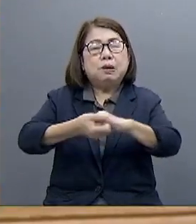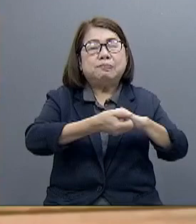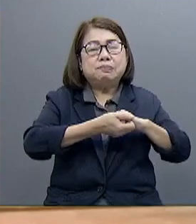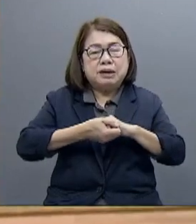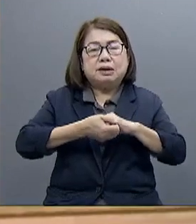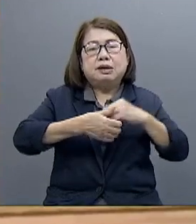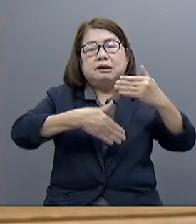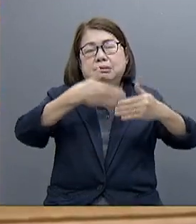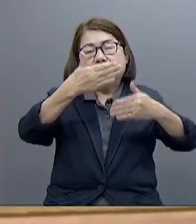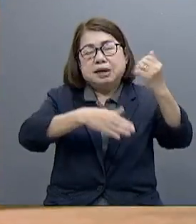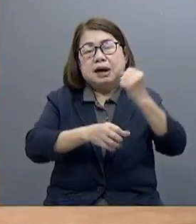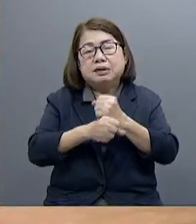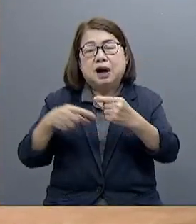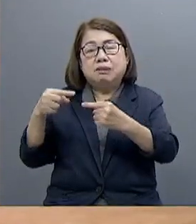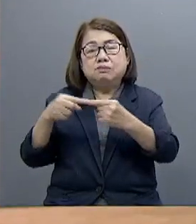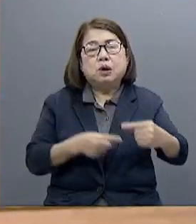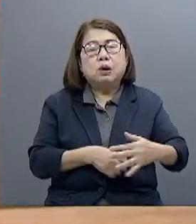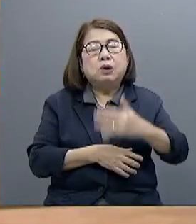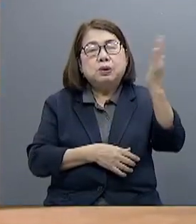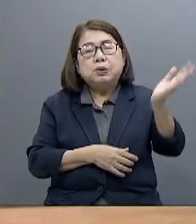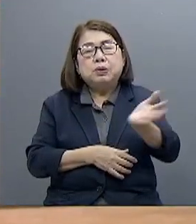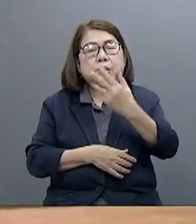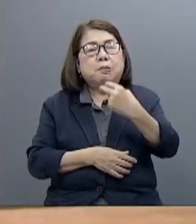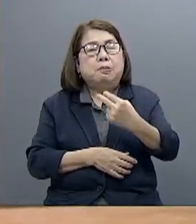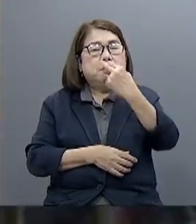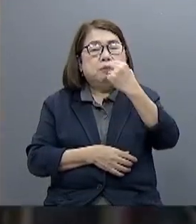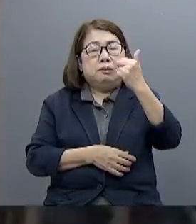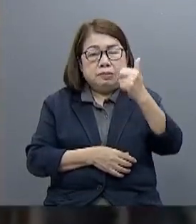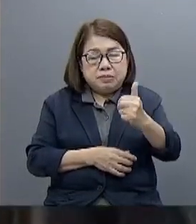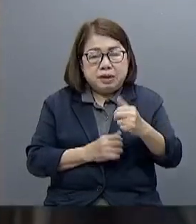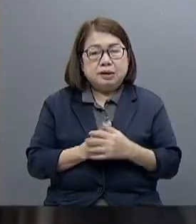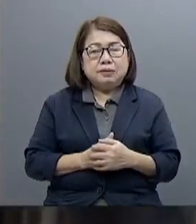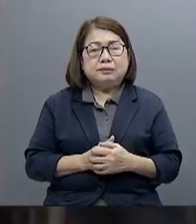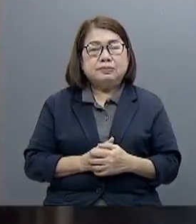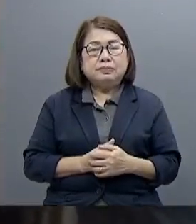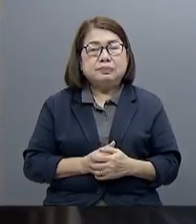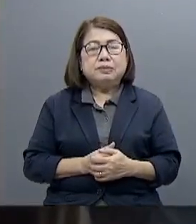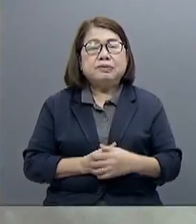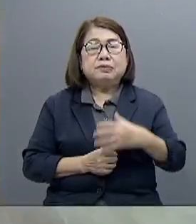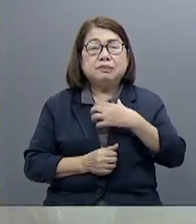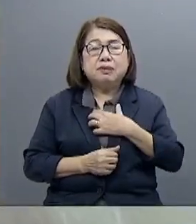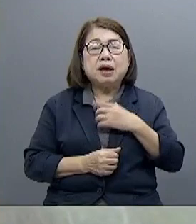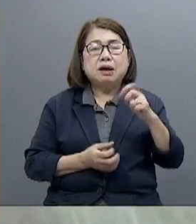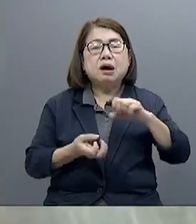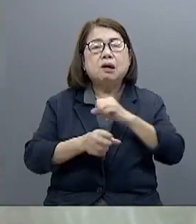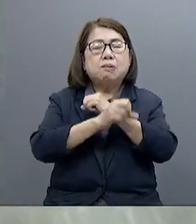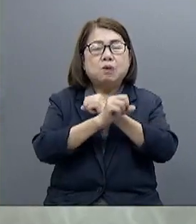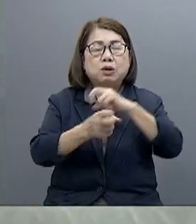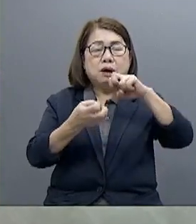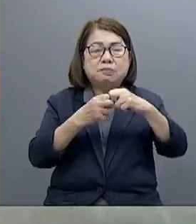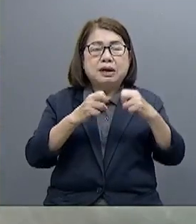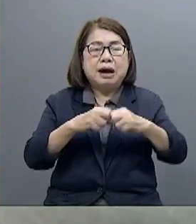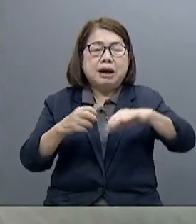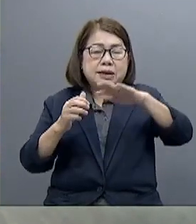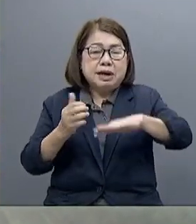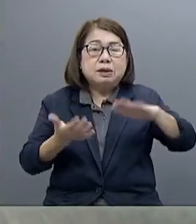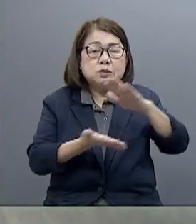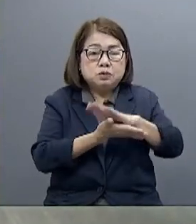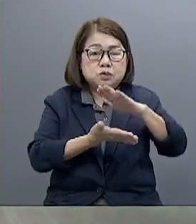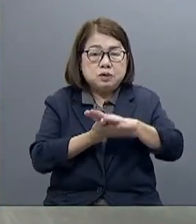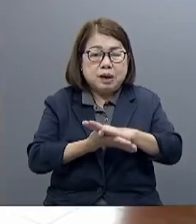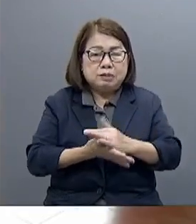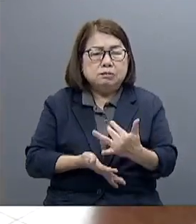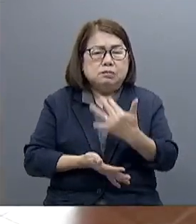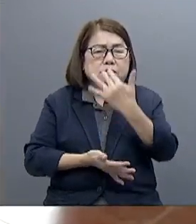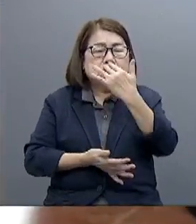และต่อยอดอากาศสะอาดเชียงใหม่หรือว่าโครงการฟ้าม่วนเพื่อที่จะลดปัญหาสุขภาพของเด็กเล็กนะครับโดยห้อง